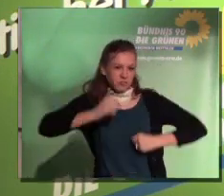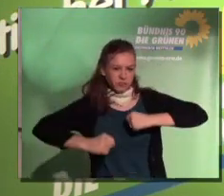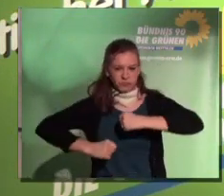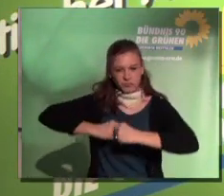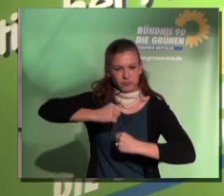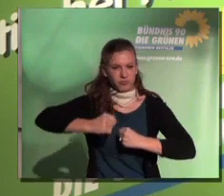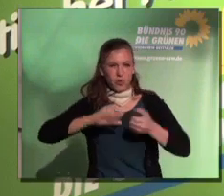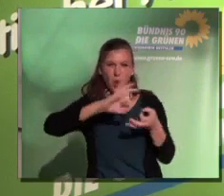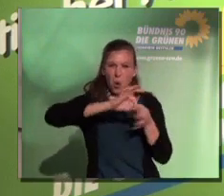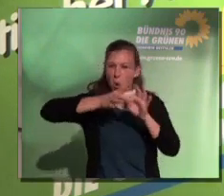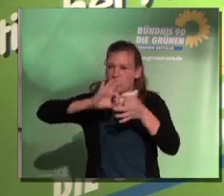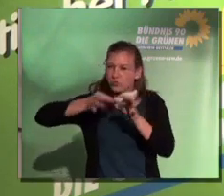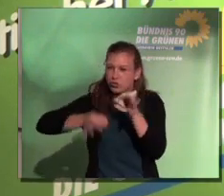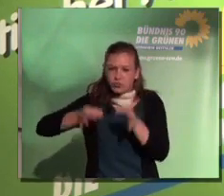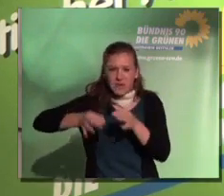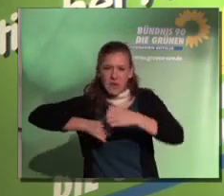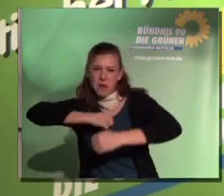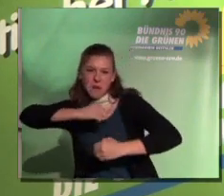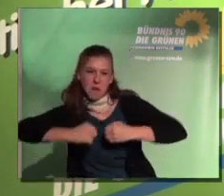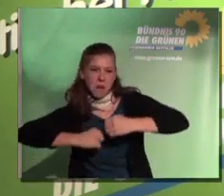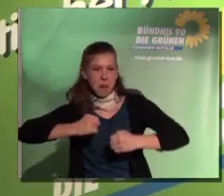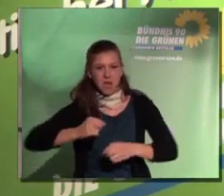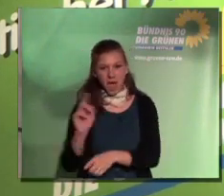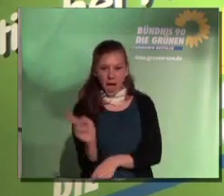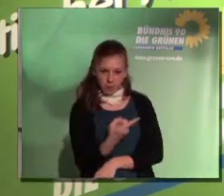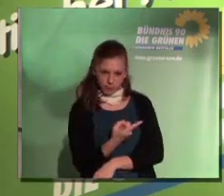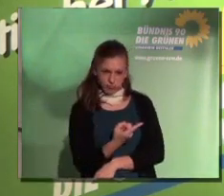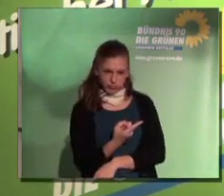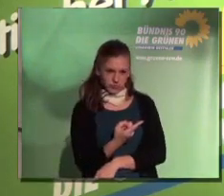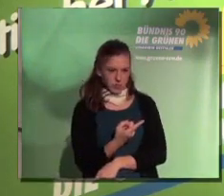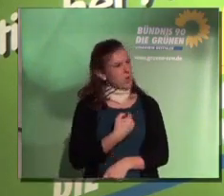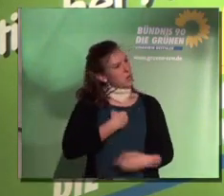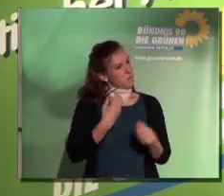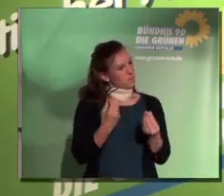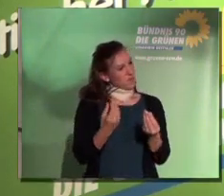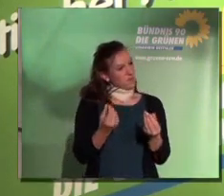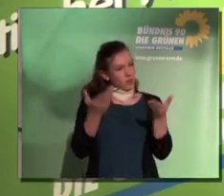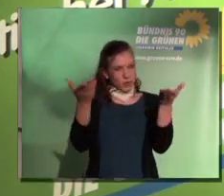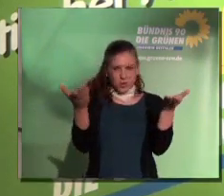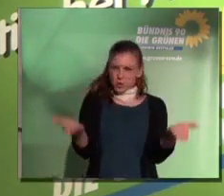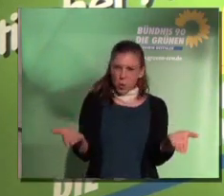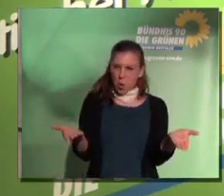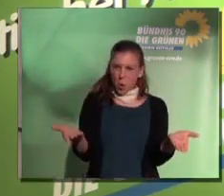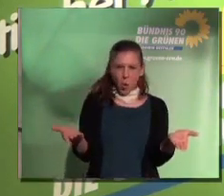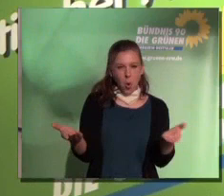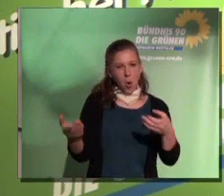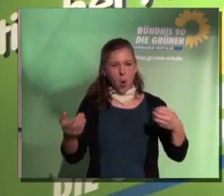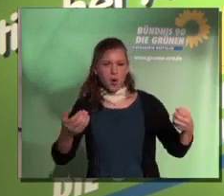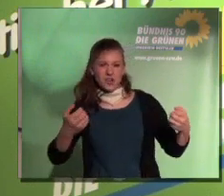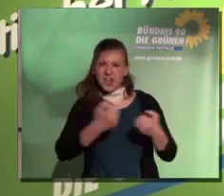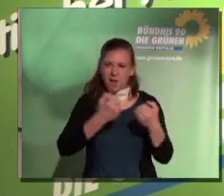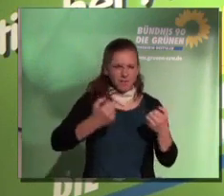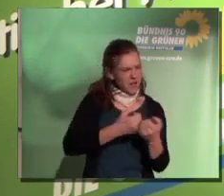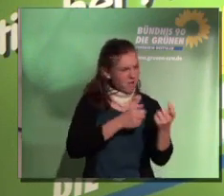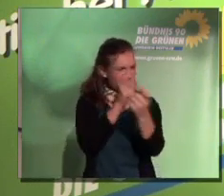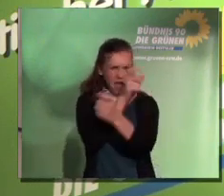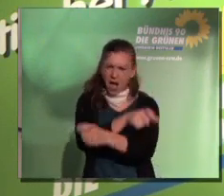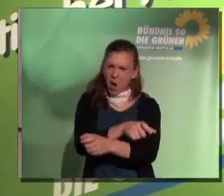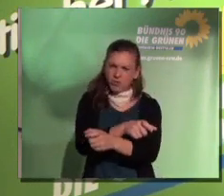den Olympischen Spielen. Ja? Und ich finde, wir sollten dieses unfaire Ringen, was die beiden machen,